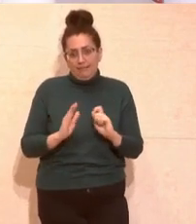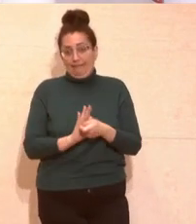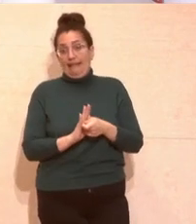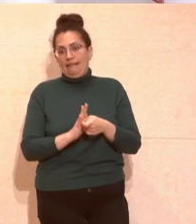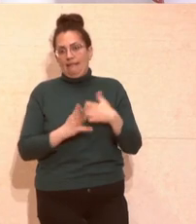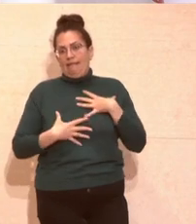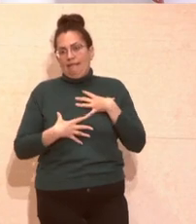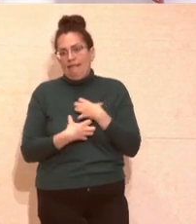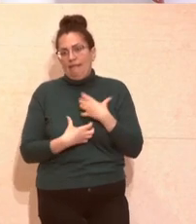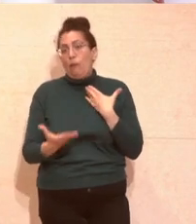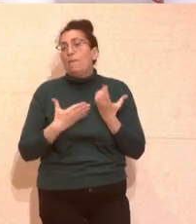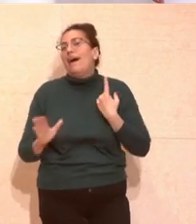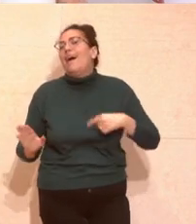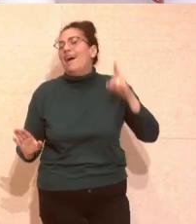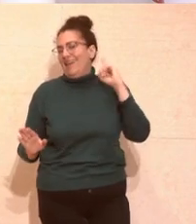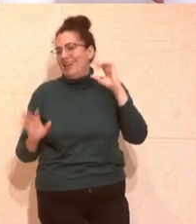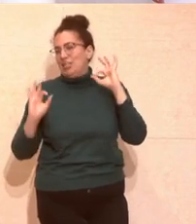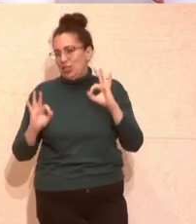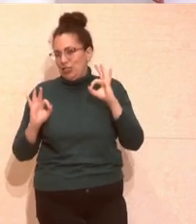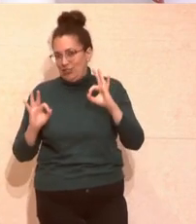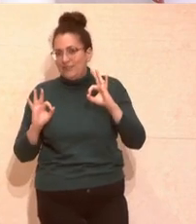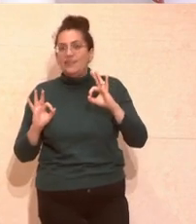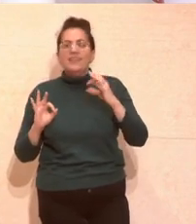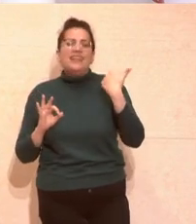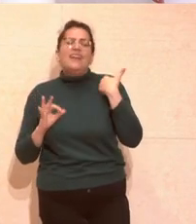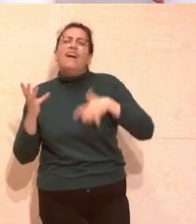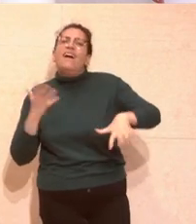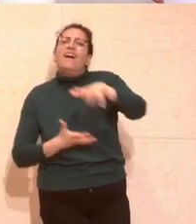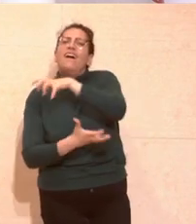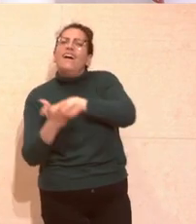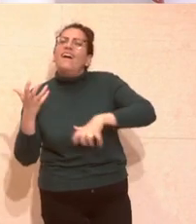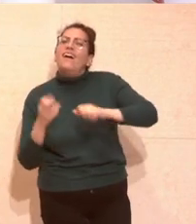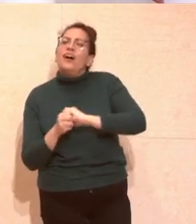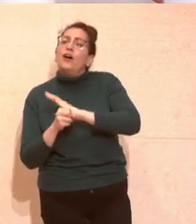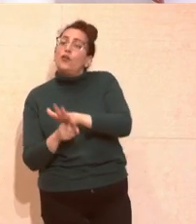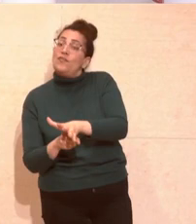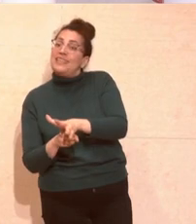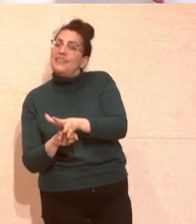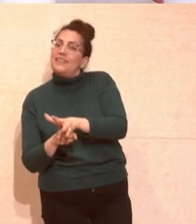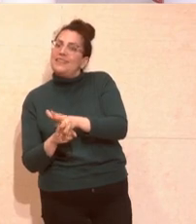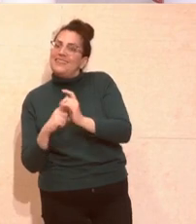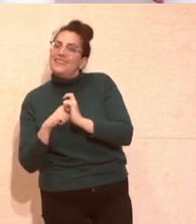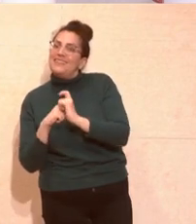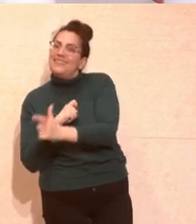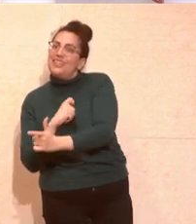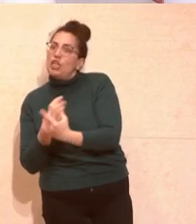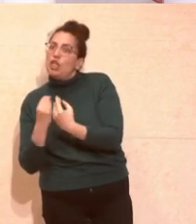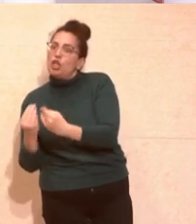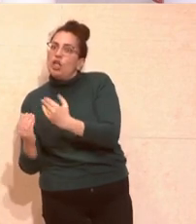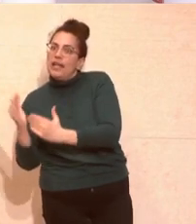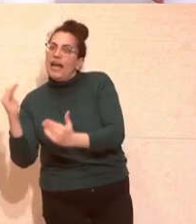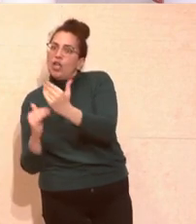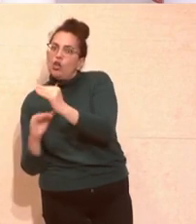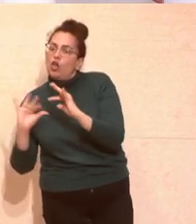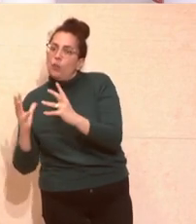montrer les diapositives de répercussion de la pandémie sur les adultes et maintenant aussi du contexte peut-être de guerre. Voilà, donc